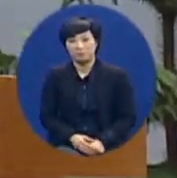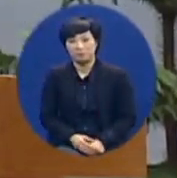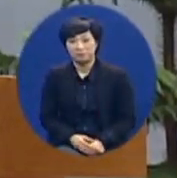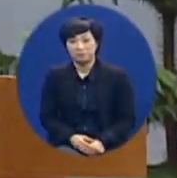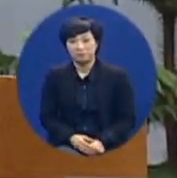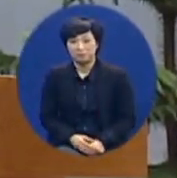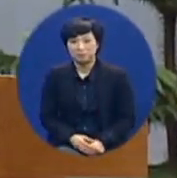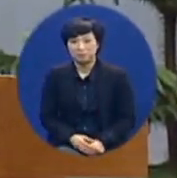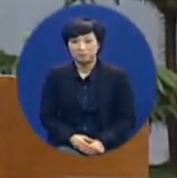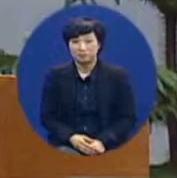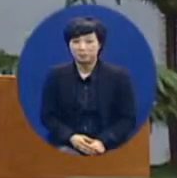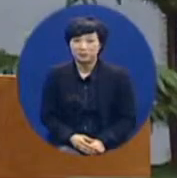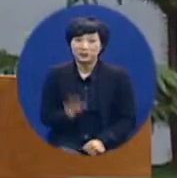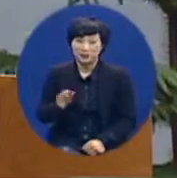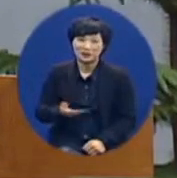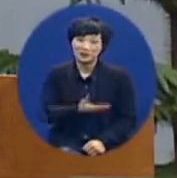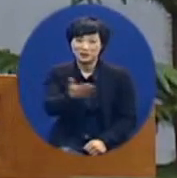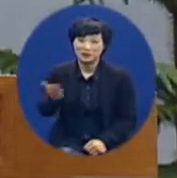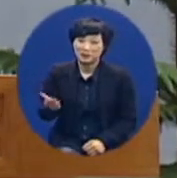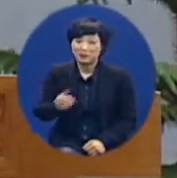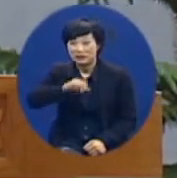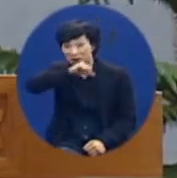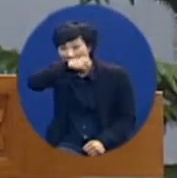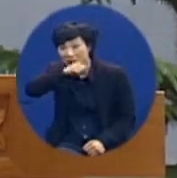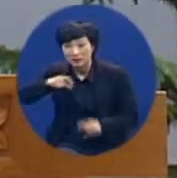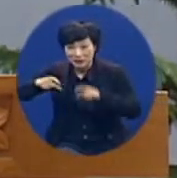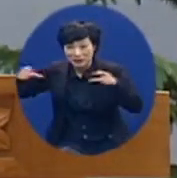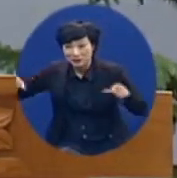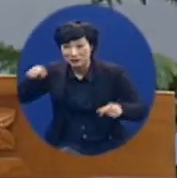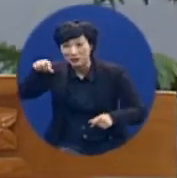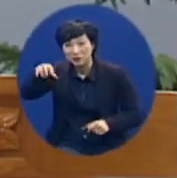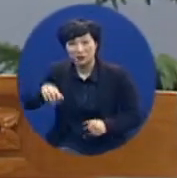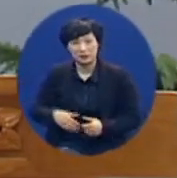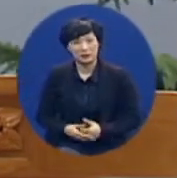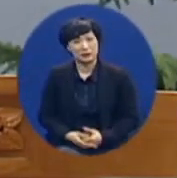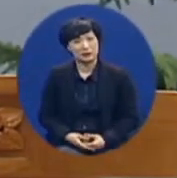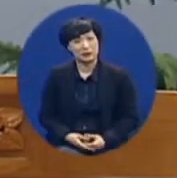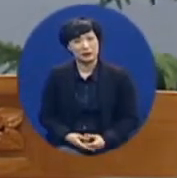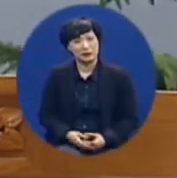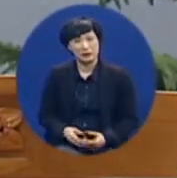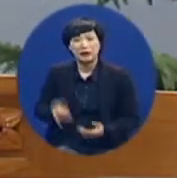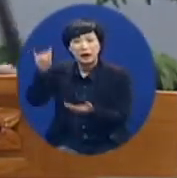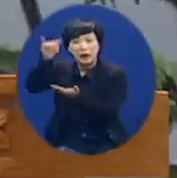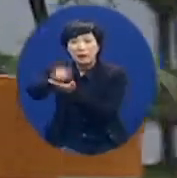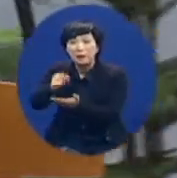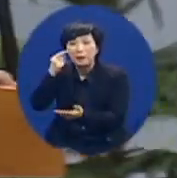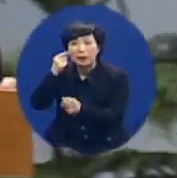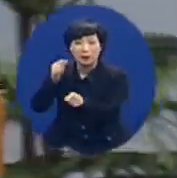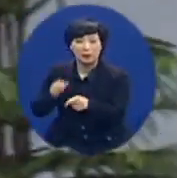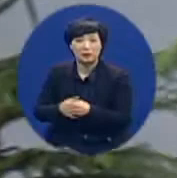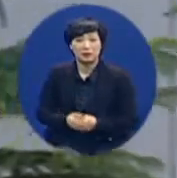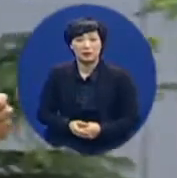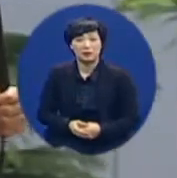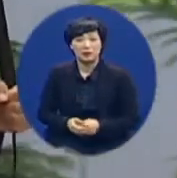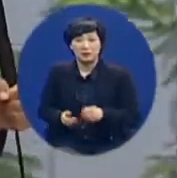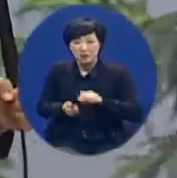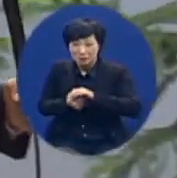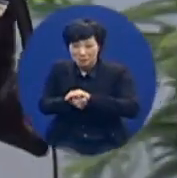예 저 아프리카 지역에 이제 가면